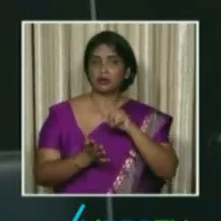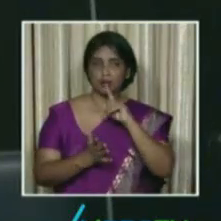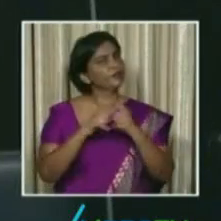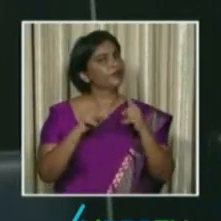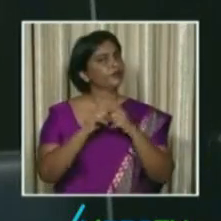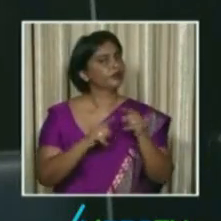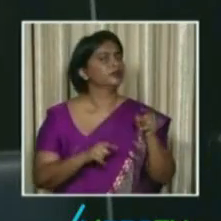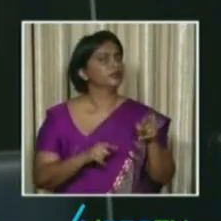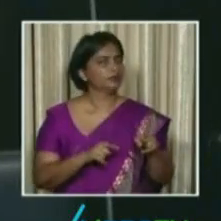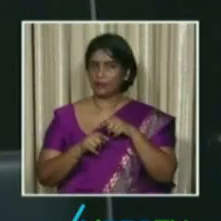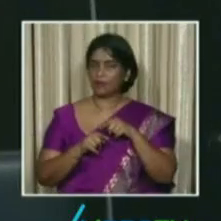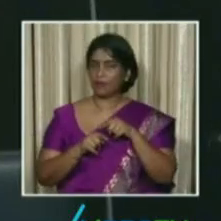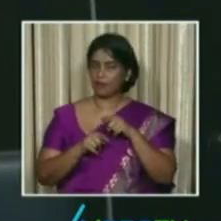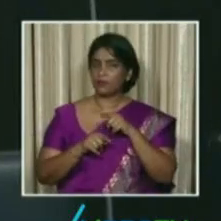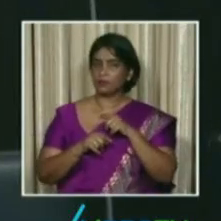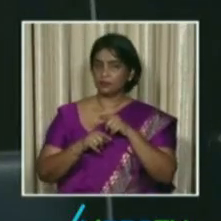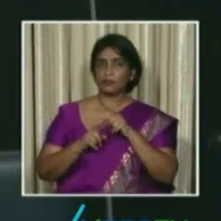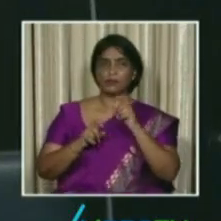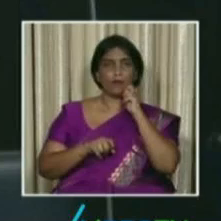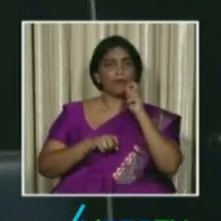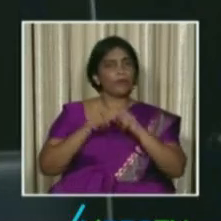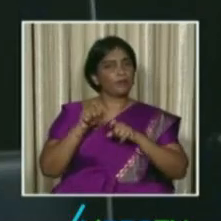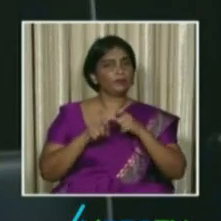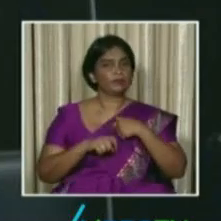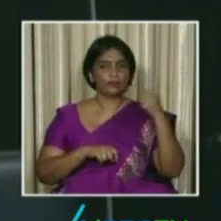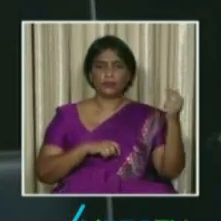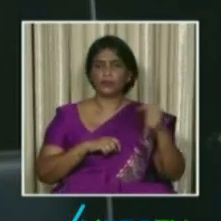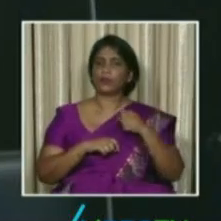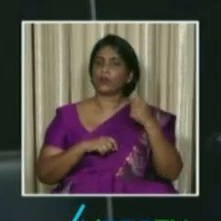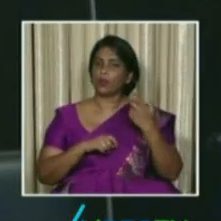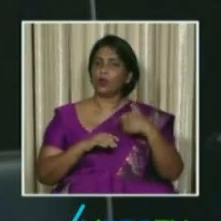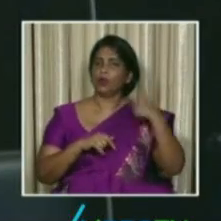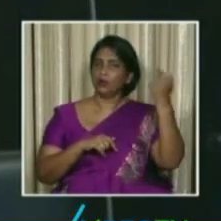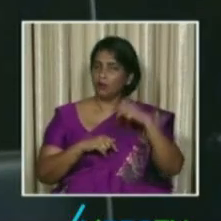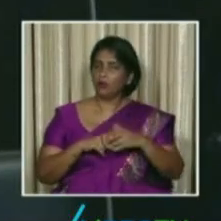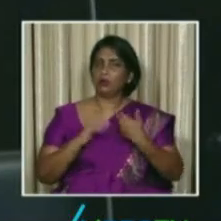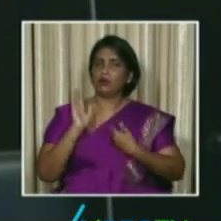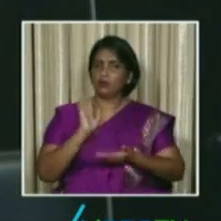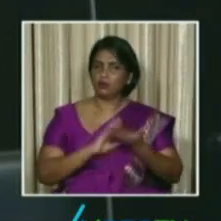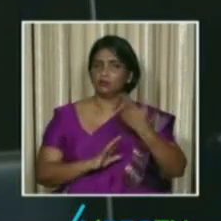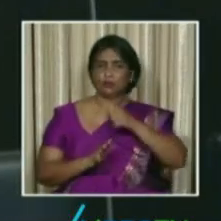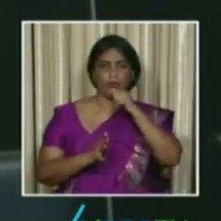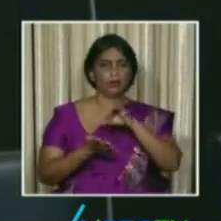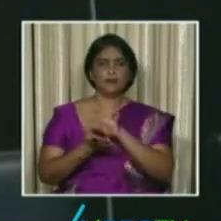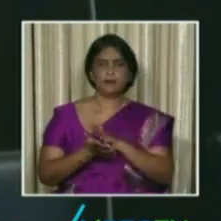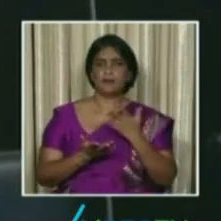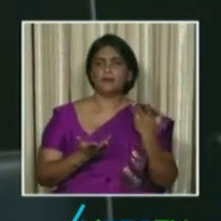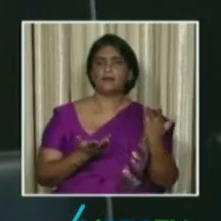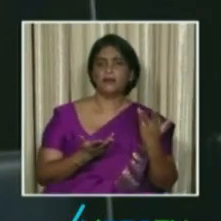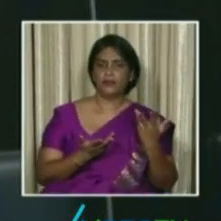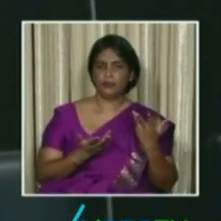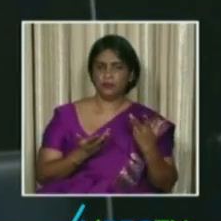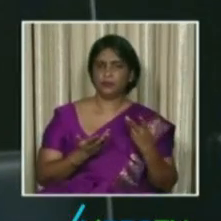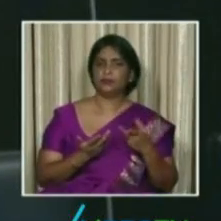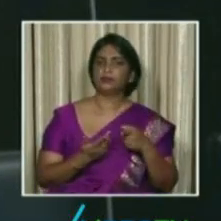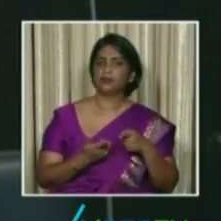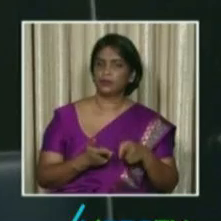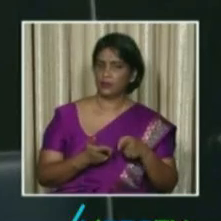විවිධ දේවල් වලින් නිලධාරීන්ගේ පැමිණීම හෝ පිටවීම තහවුරු කරන්න බැරි වෙන අහිඳා